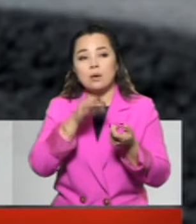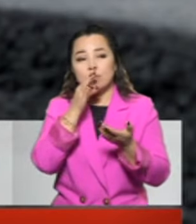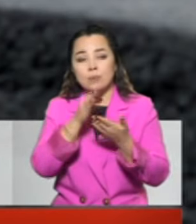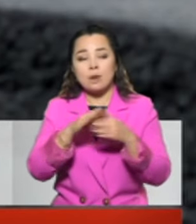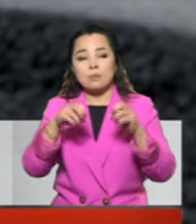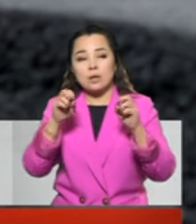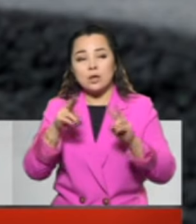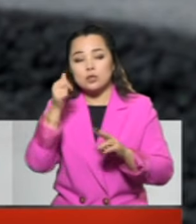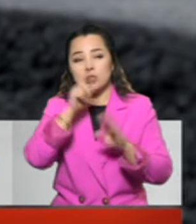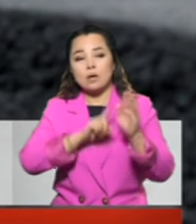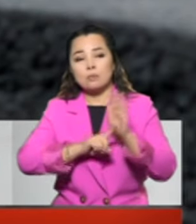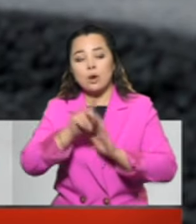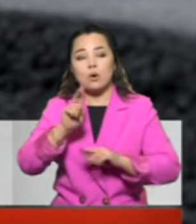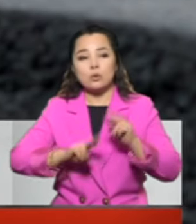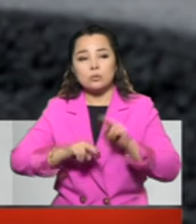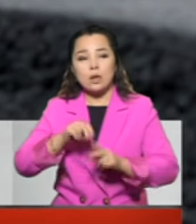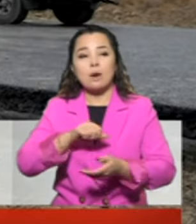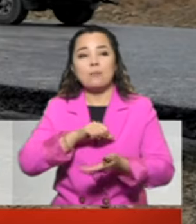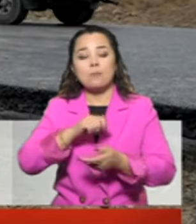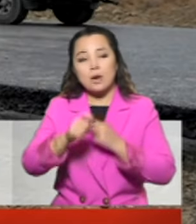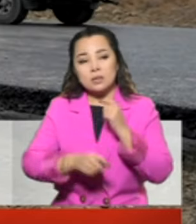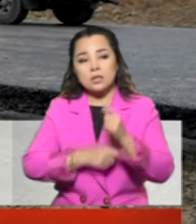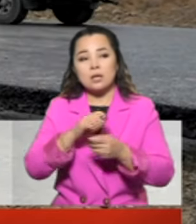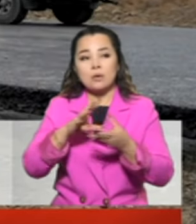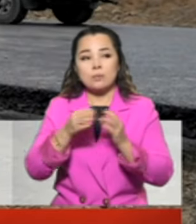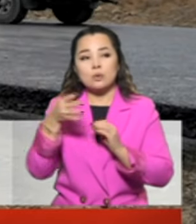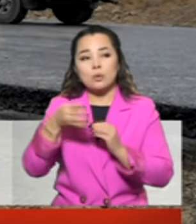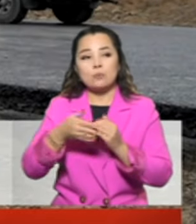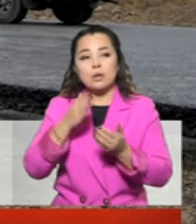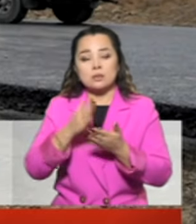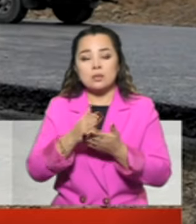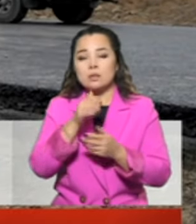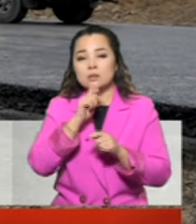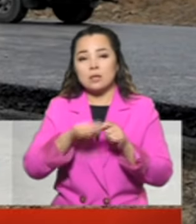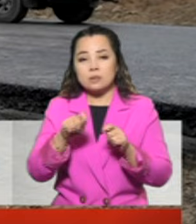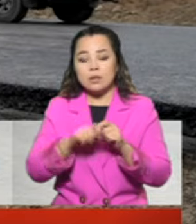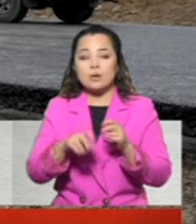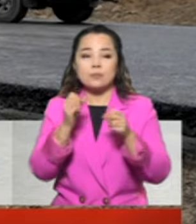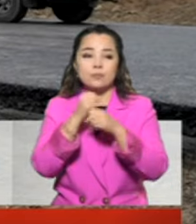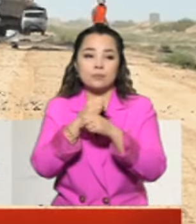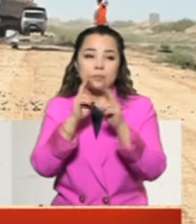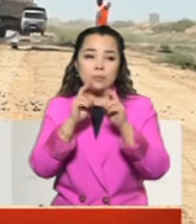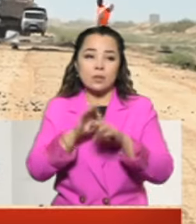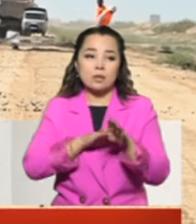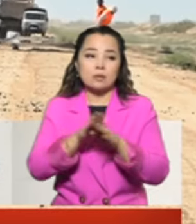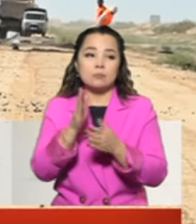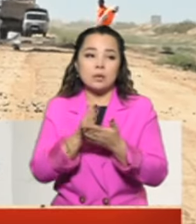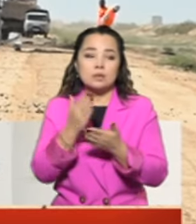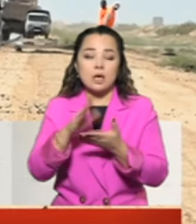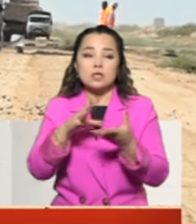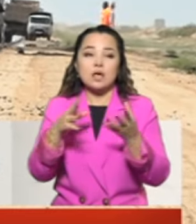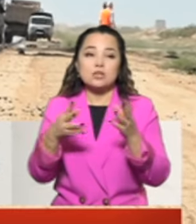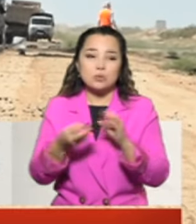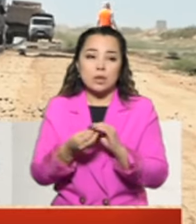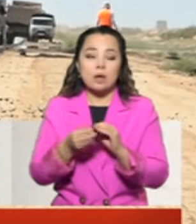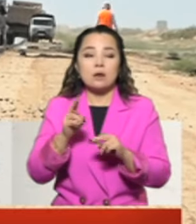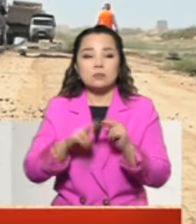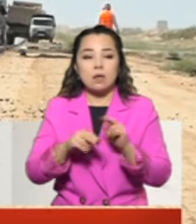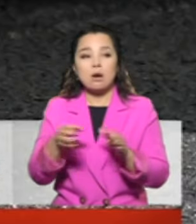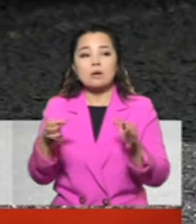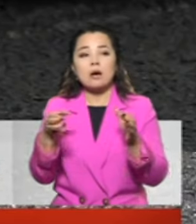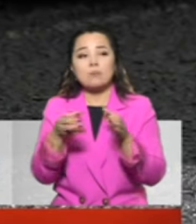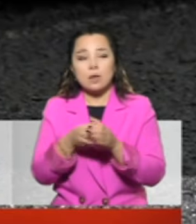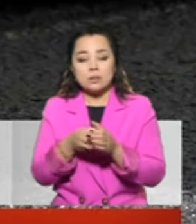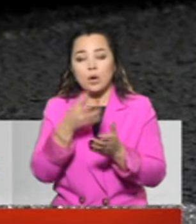жыл басынан бері құрылыс материалы мен асфальт жабындысынан 4000-нан аса сынама алып зертханалық тексеруден өткізген. Нәтижесінде мердігер